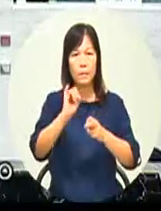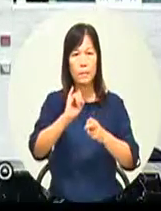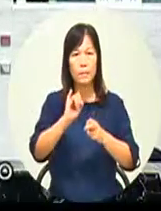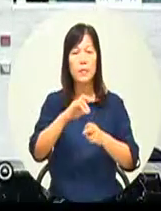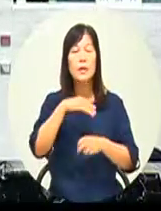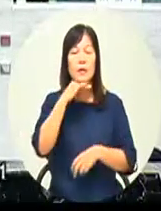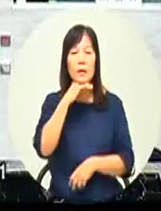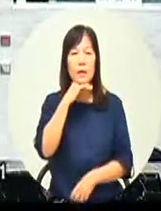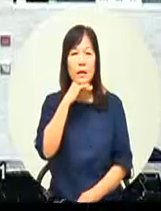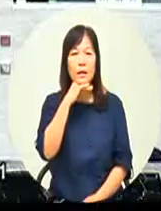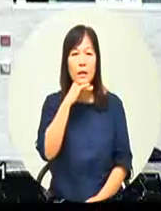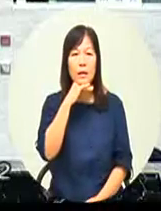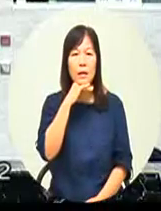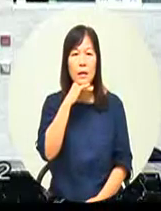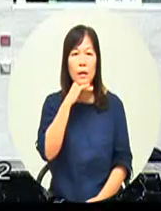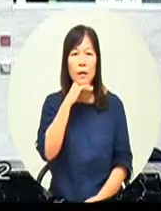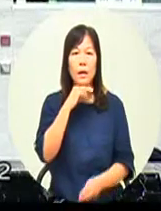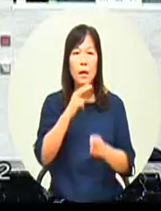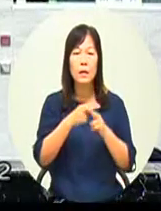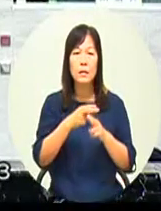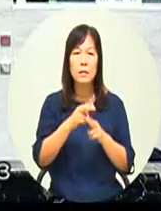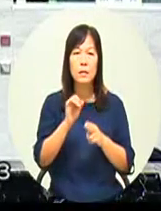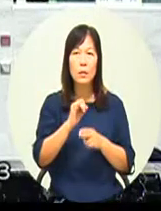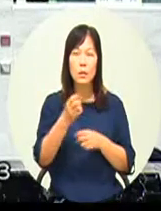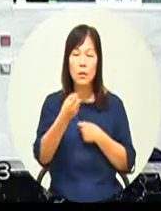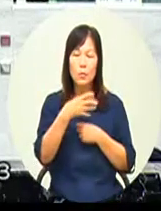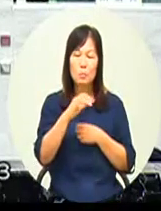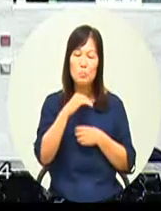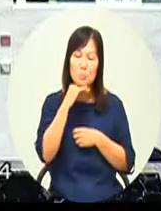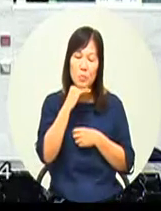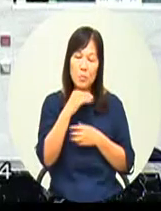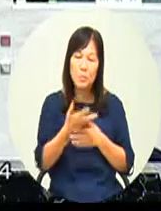下，心怡，你现在叫我等一下吗？